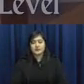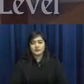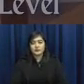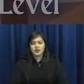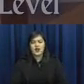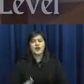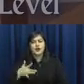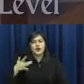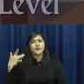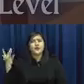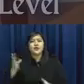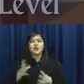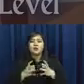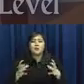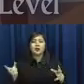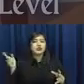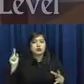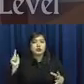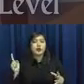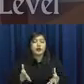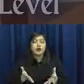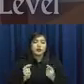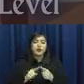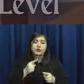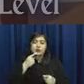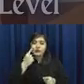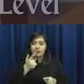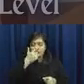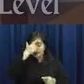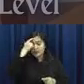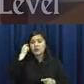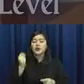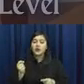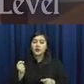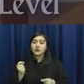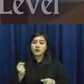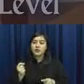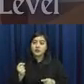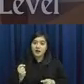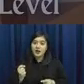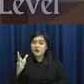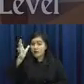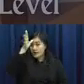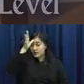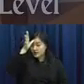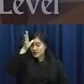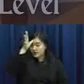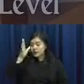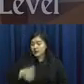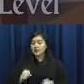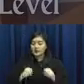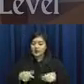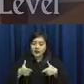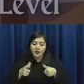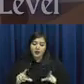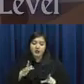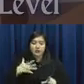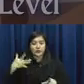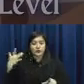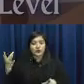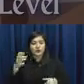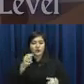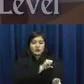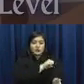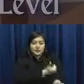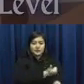alam naman natin of the wives. Alam naman natin yan. Sa bahay po namin, si Pastor Hill. Kaya nga, yun ang kagandahan din. Oh? Ito lang, mapahapyawang ulang